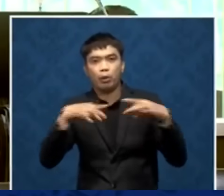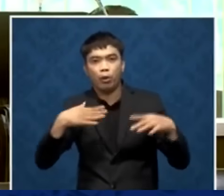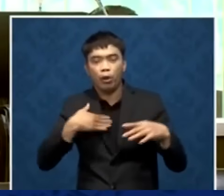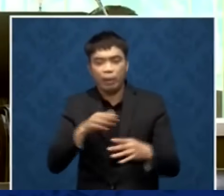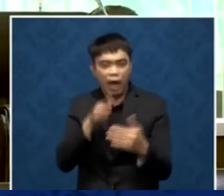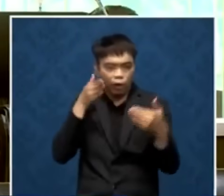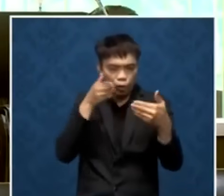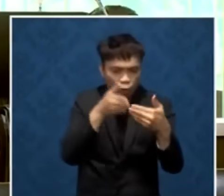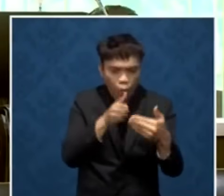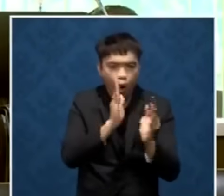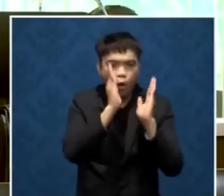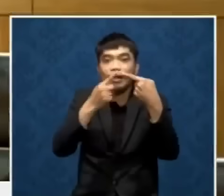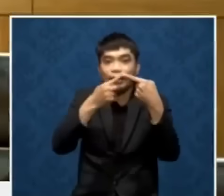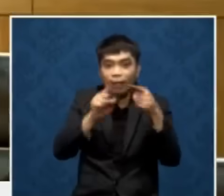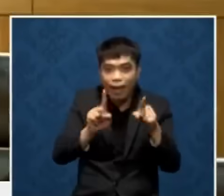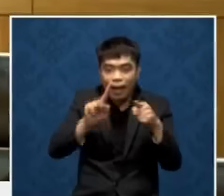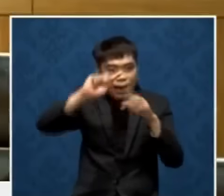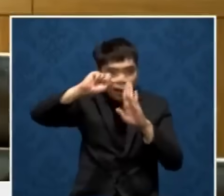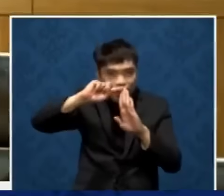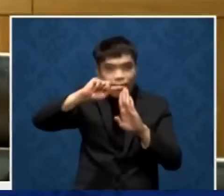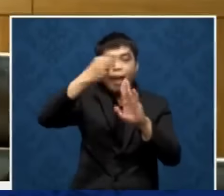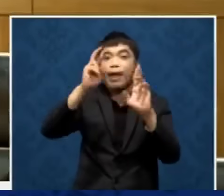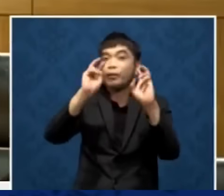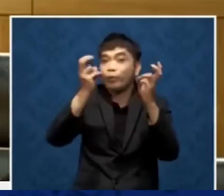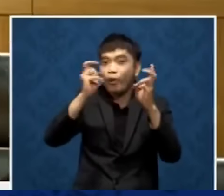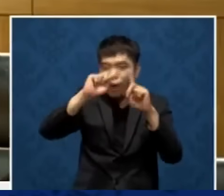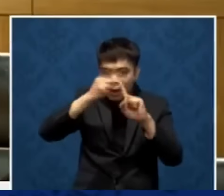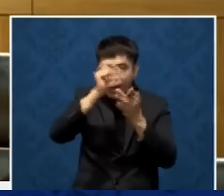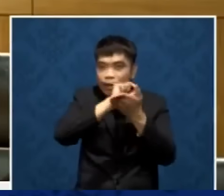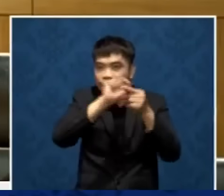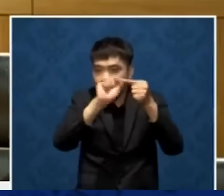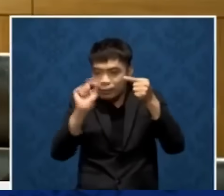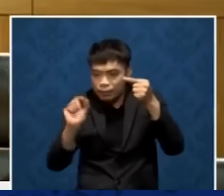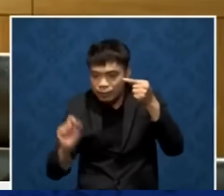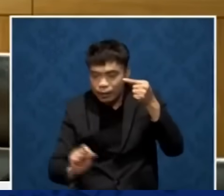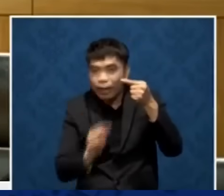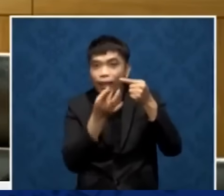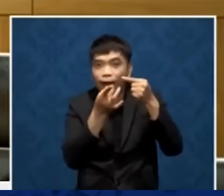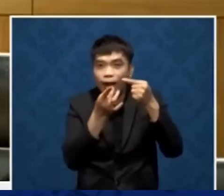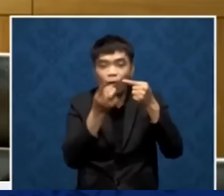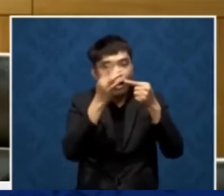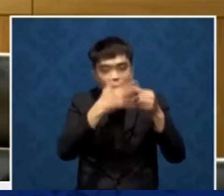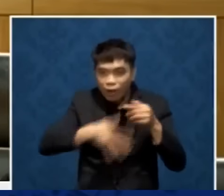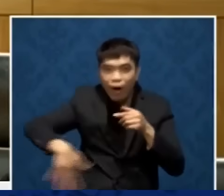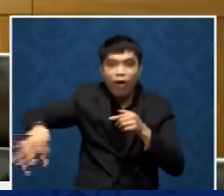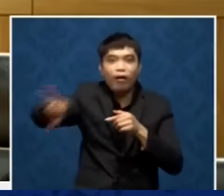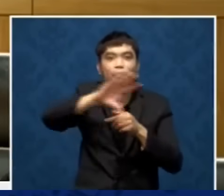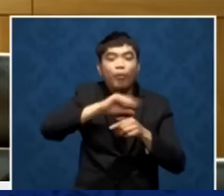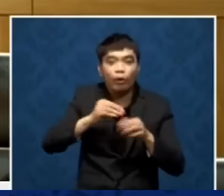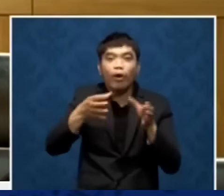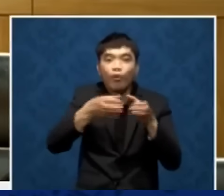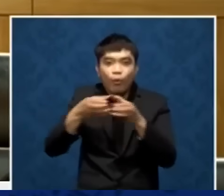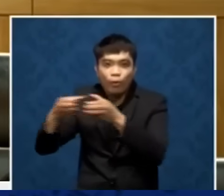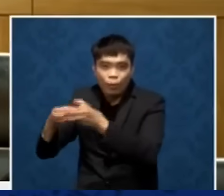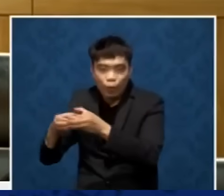เช่นเดียวกับนายคำนูนสิทธิสมานสมาชิกวุฒิสภาอภิปรายถึงการแก้ไขมาตรา112ว่ารับไม่ได้นะครับเพราะว่าตามแนวทาง